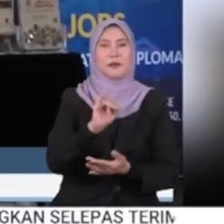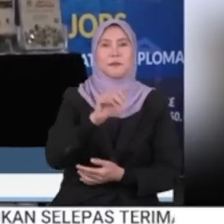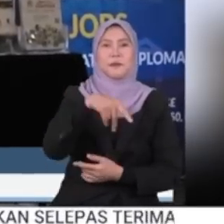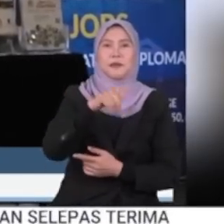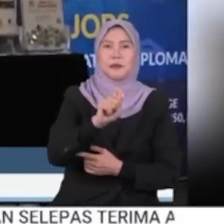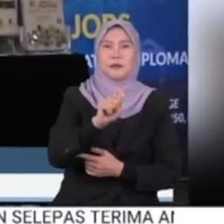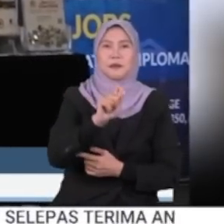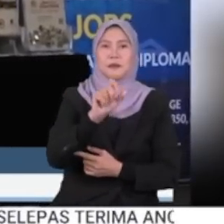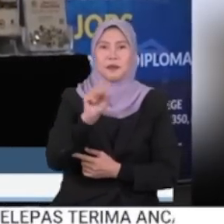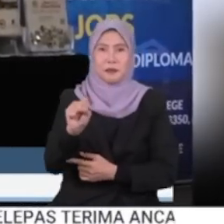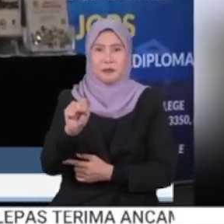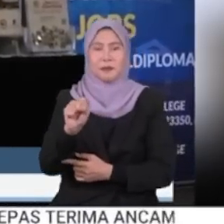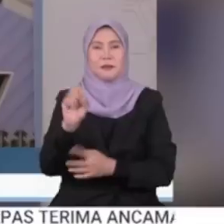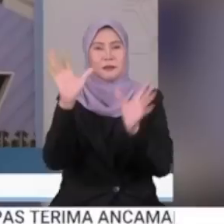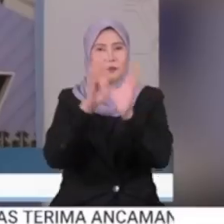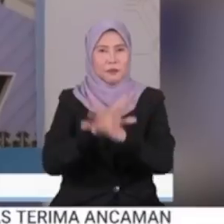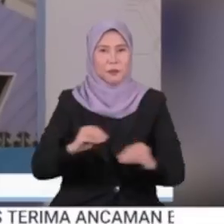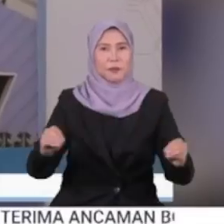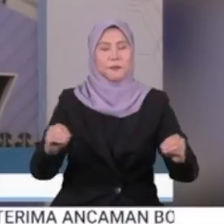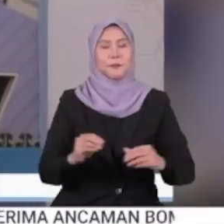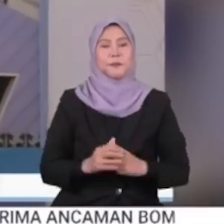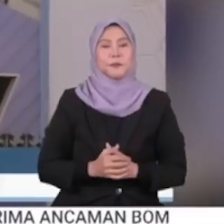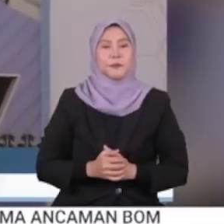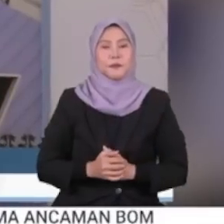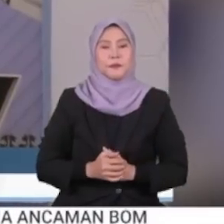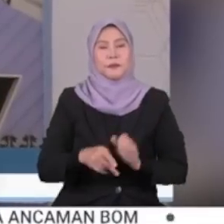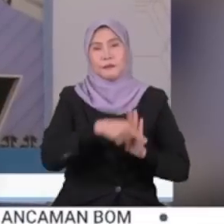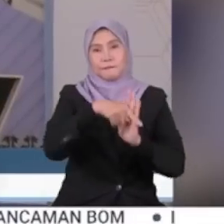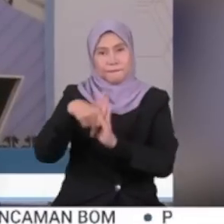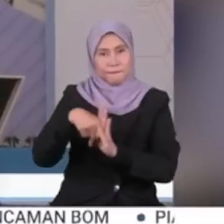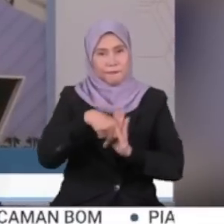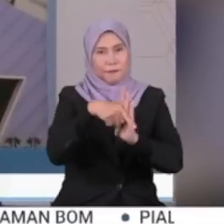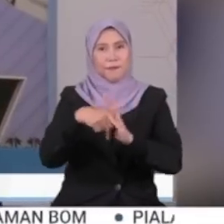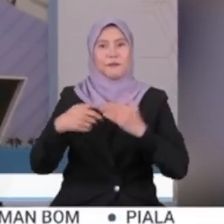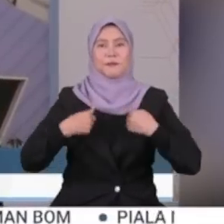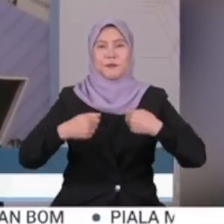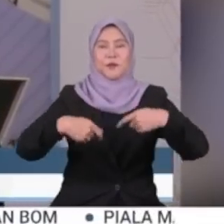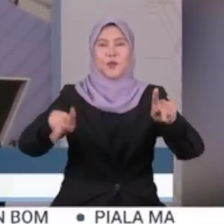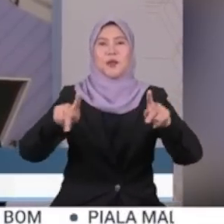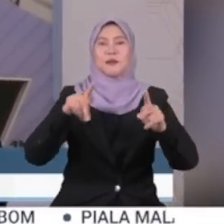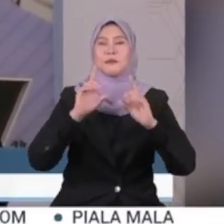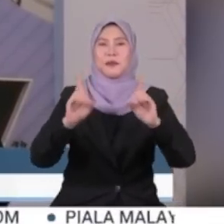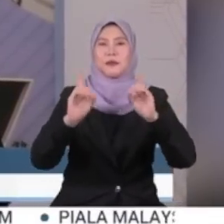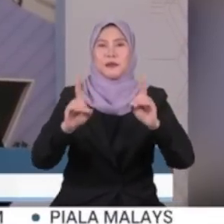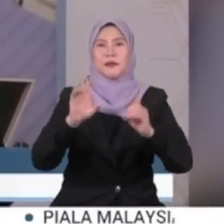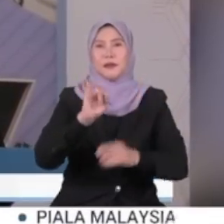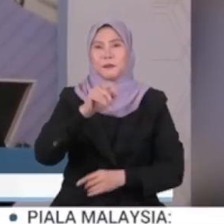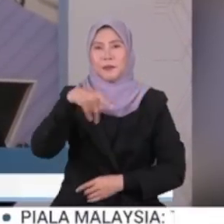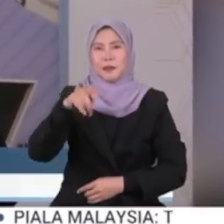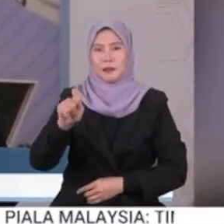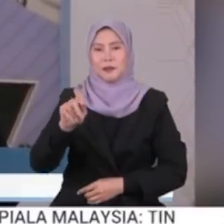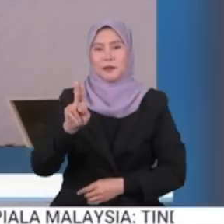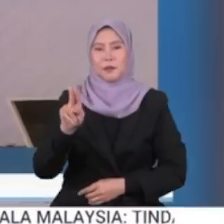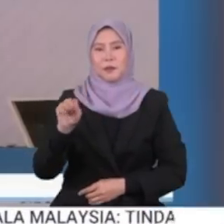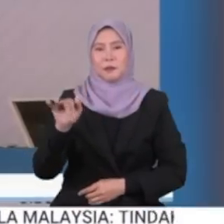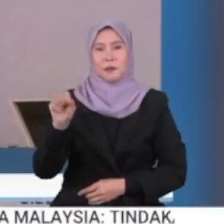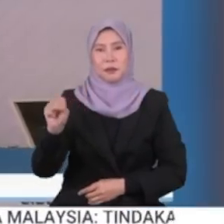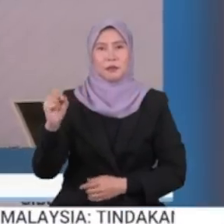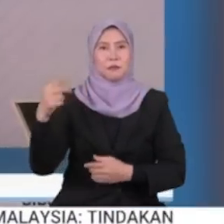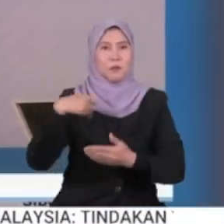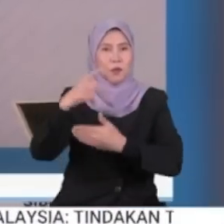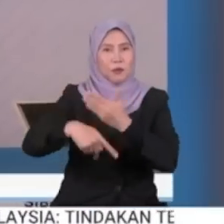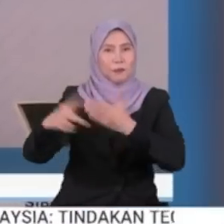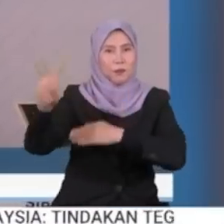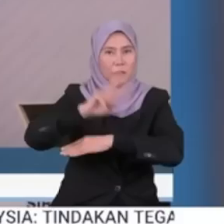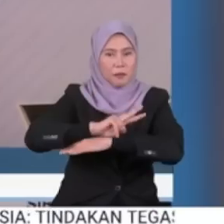dan IPTS lain di Sarawak. Selain pameran berkaitan peluang pendidikan di IPT, UNIMAS melalui program dua hari